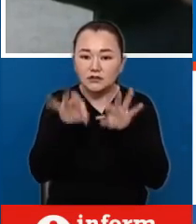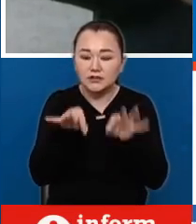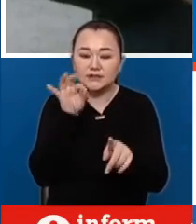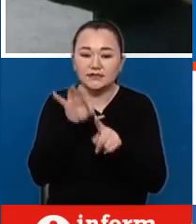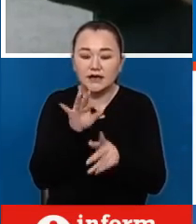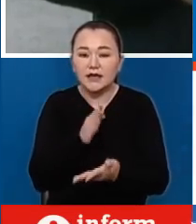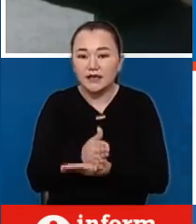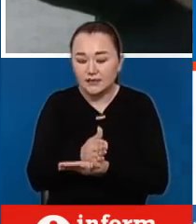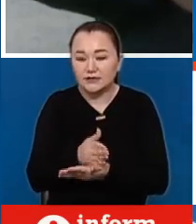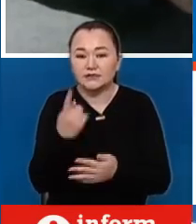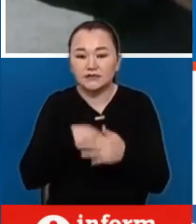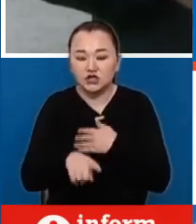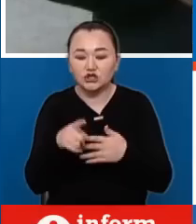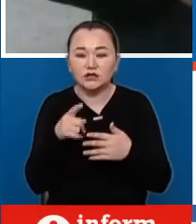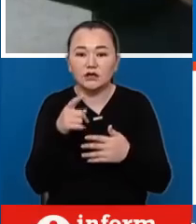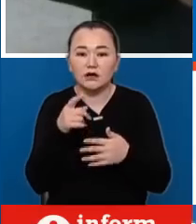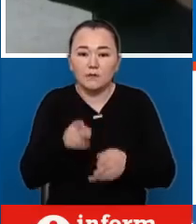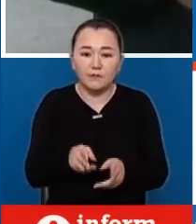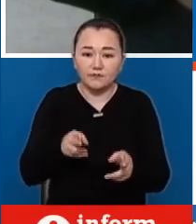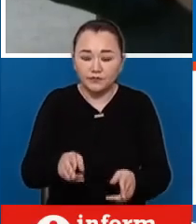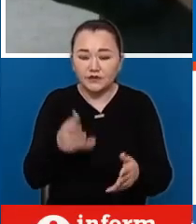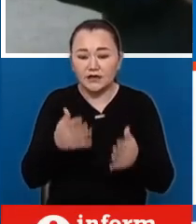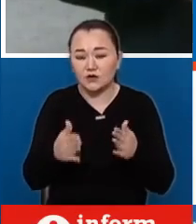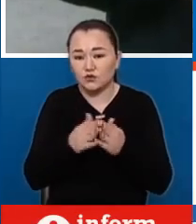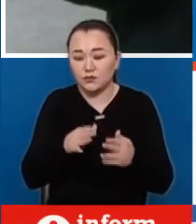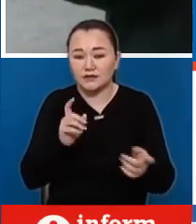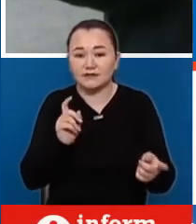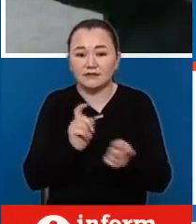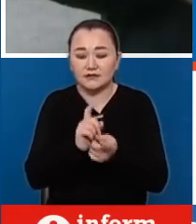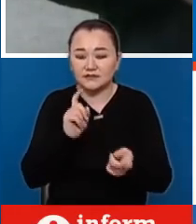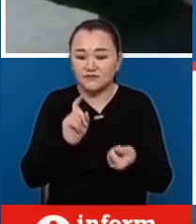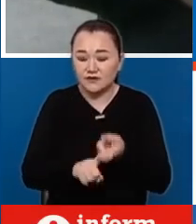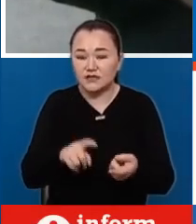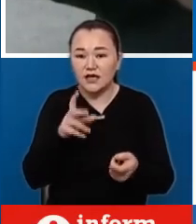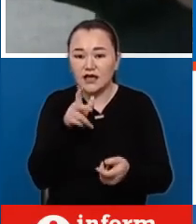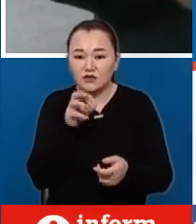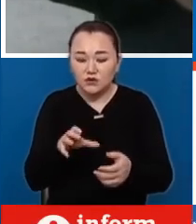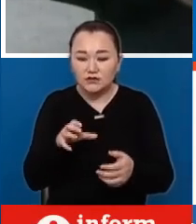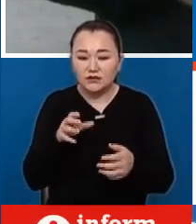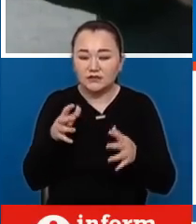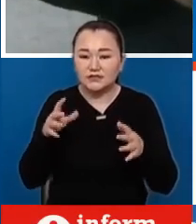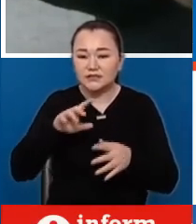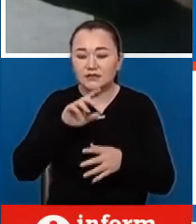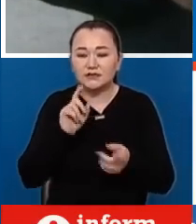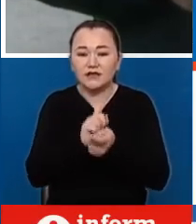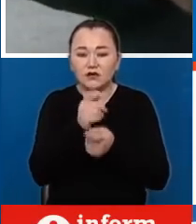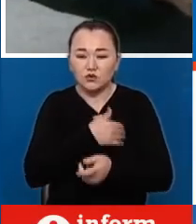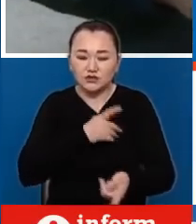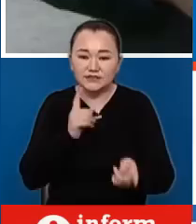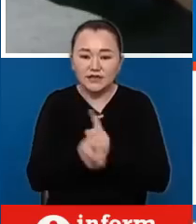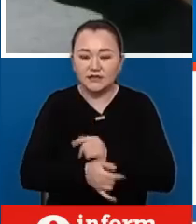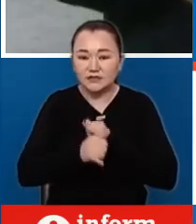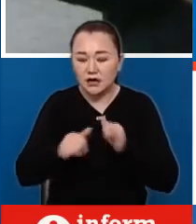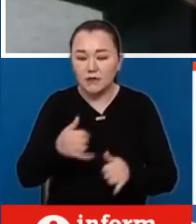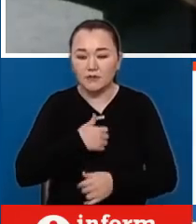етеді екен. Яғни тұрмыстық не қылмыстық сипаттағы кикілжіңді этнос аралық дауға ұластыруға тырысады. Бірақ біз бұл мәселеде байыпты